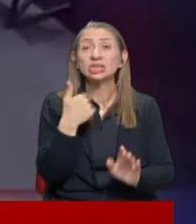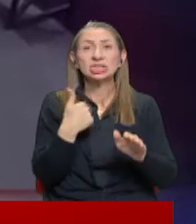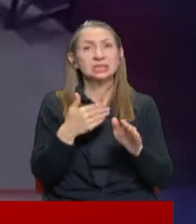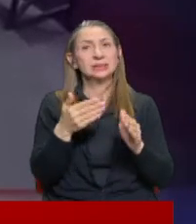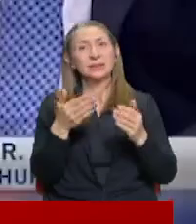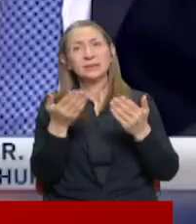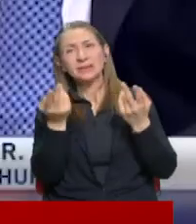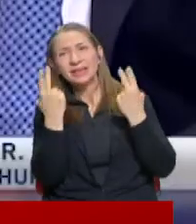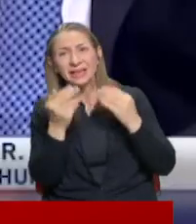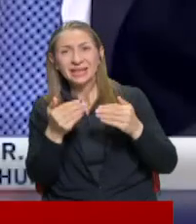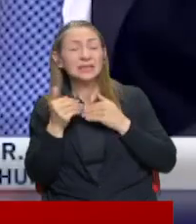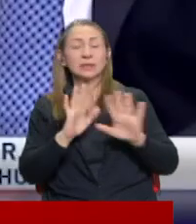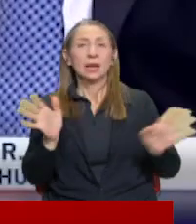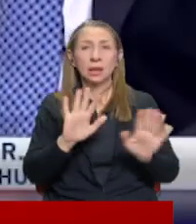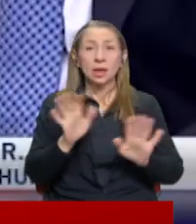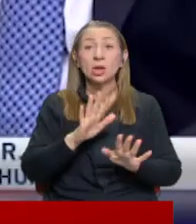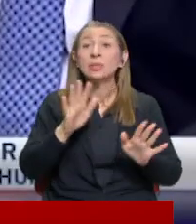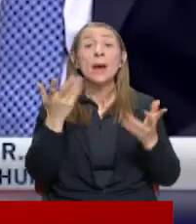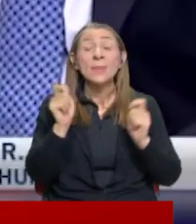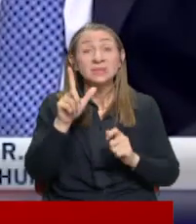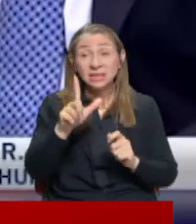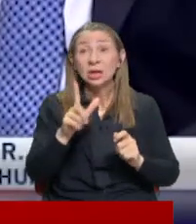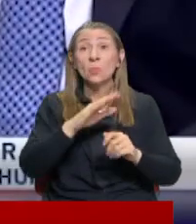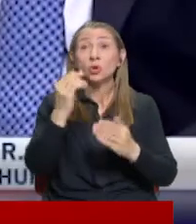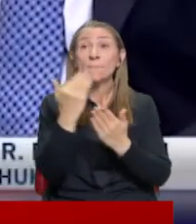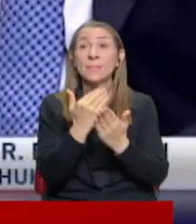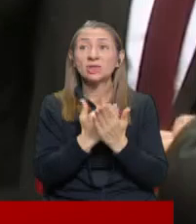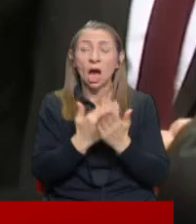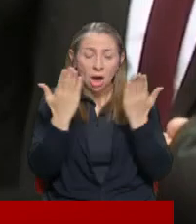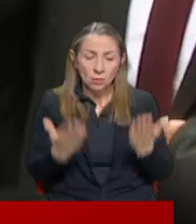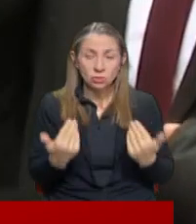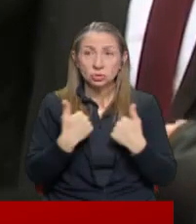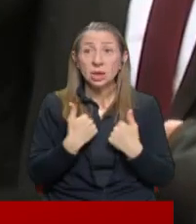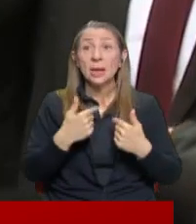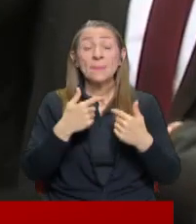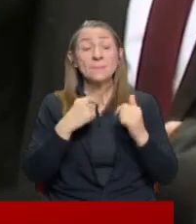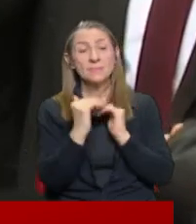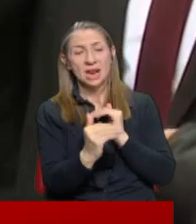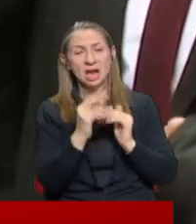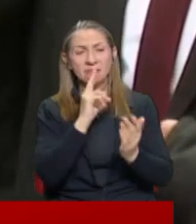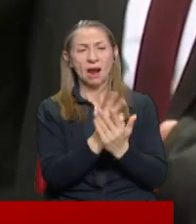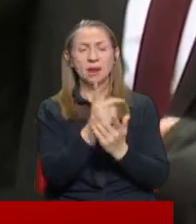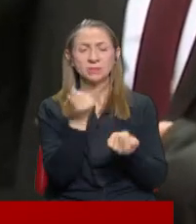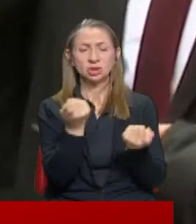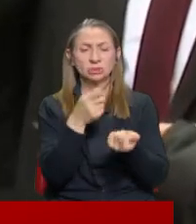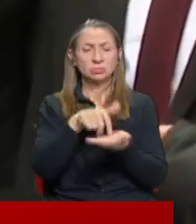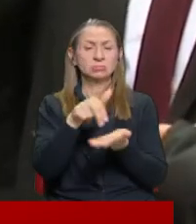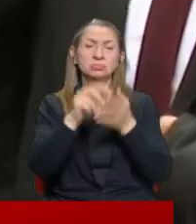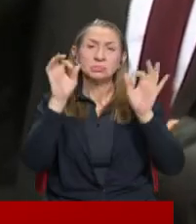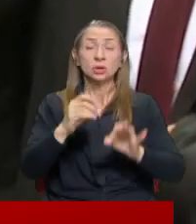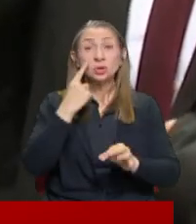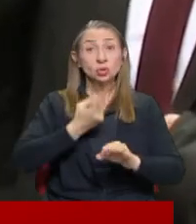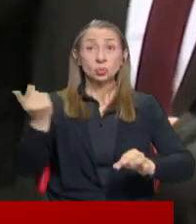adım atmadık. Ne yapmalıydık? Bütün maddelerimiz kabul edilmiş. Milli ve kararlı bir eylemin içerisine girmiş olduk